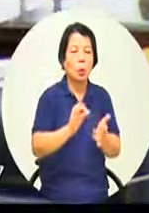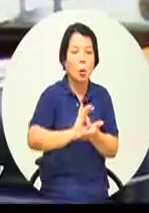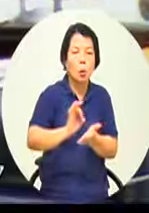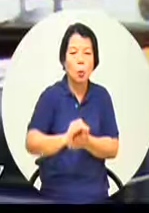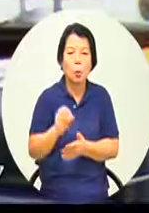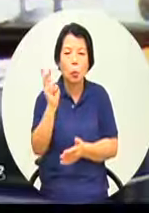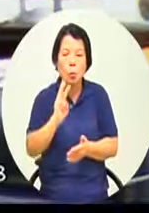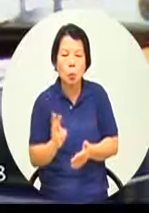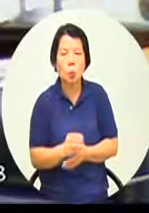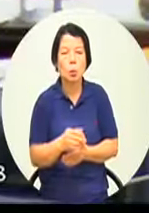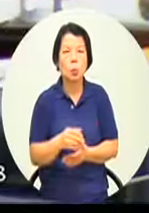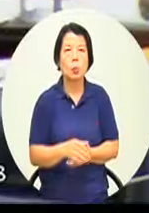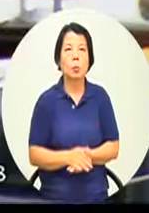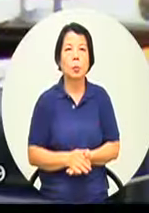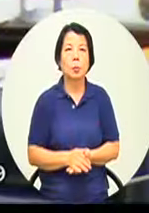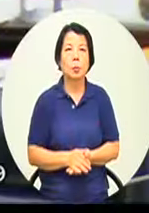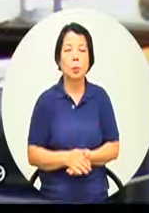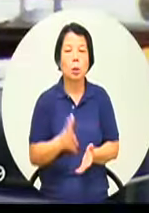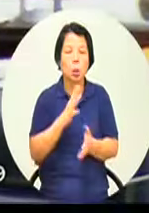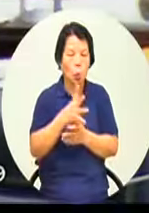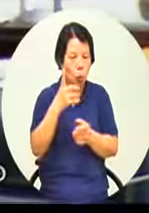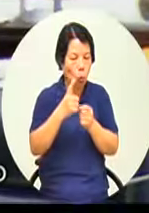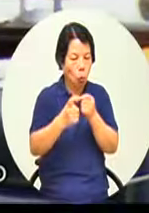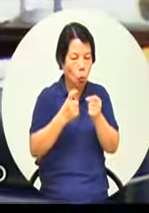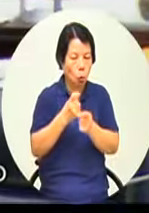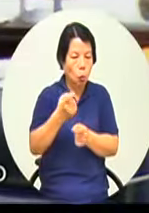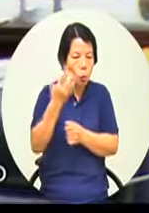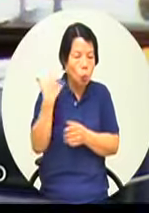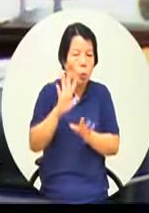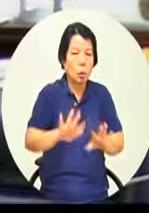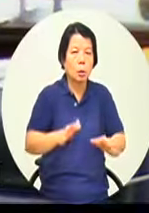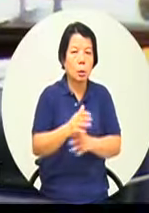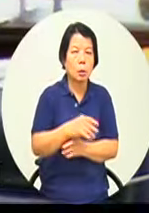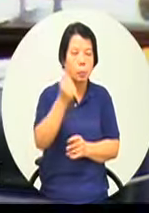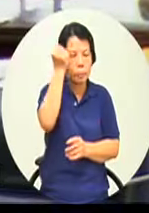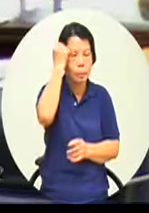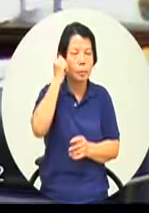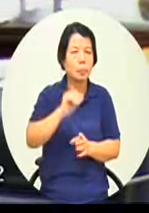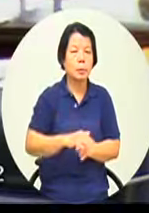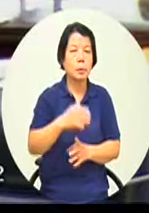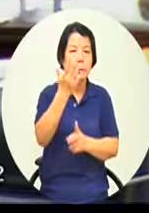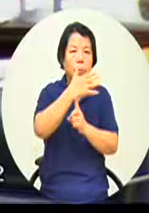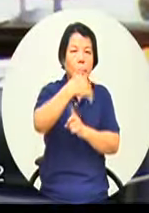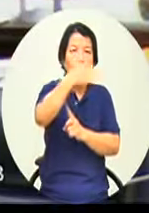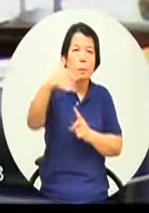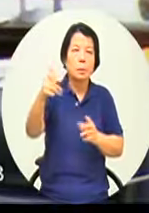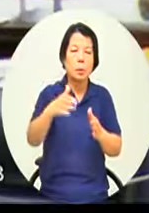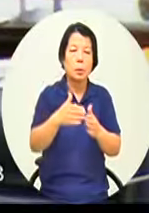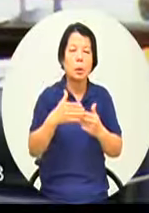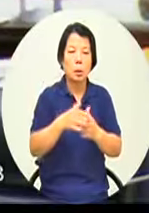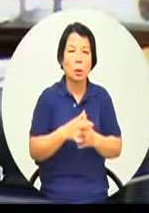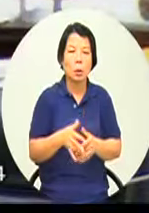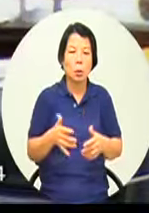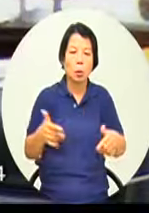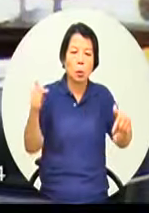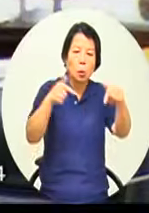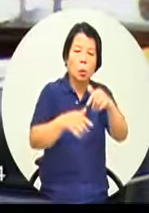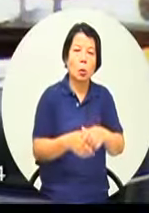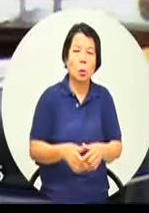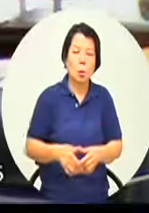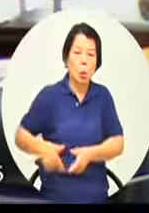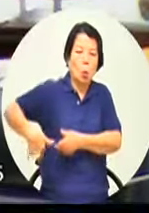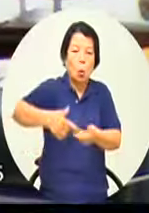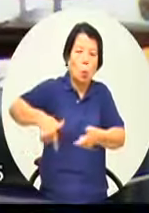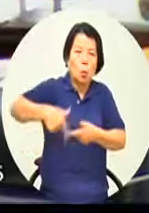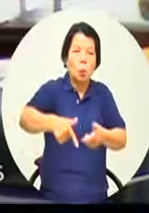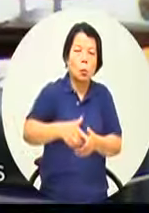题，我会记得差不多十几年前，基山遐有一个人偷载迄啥公务员啥物货的废气，要